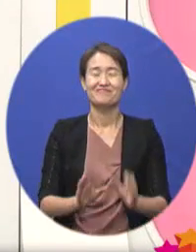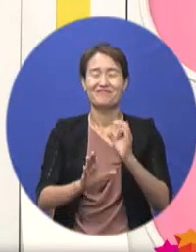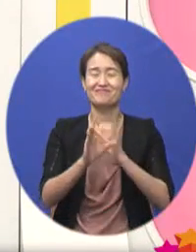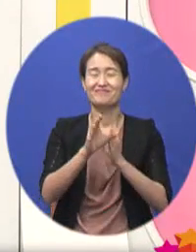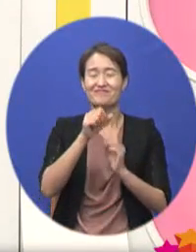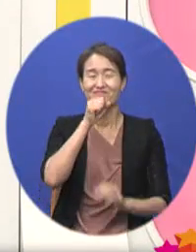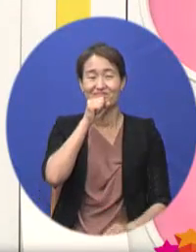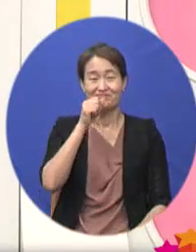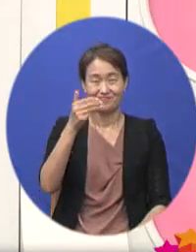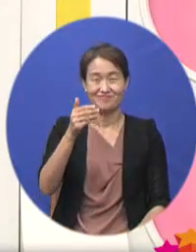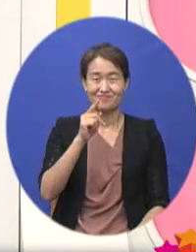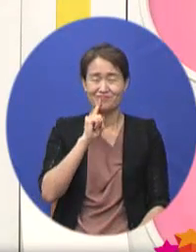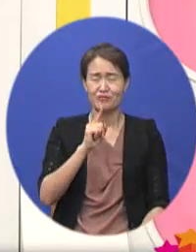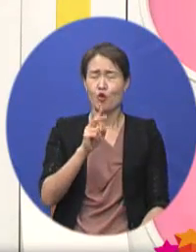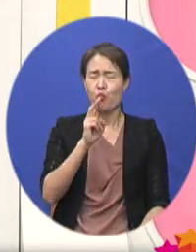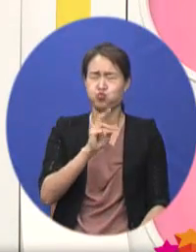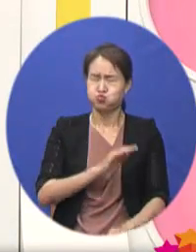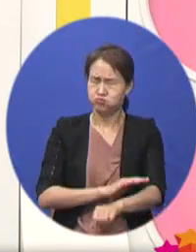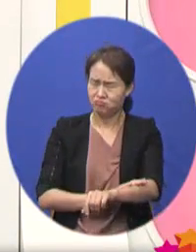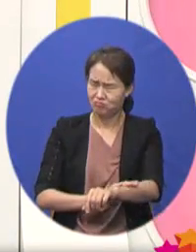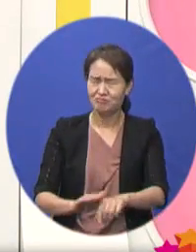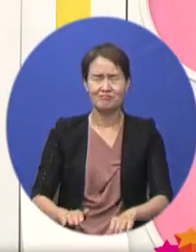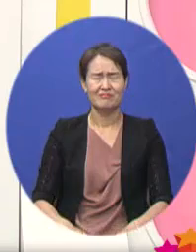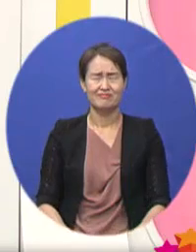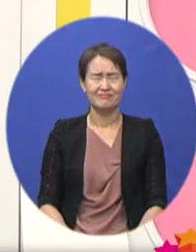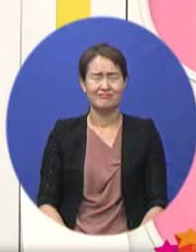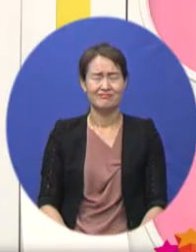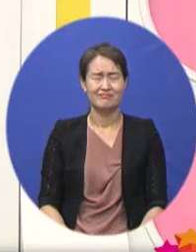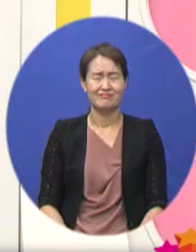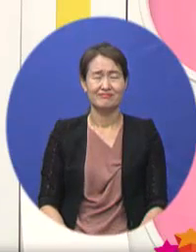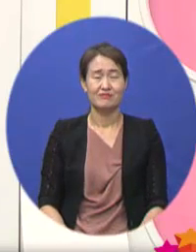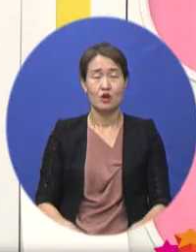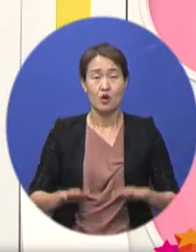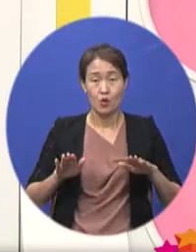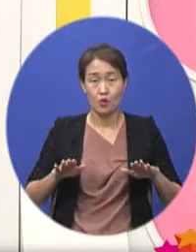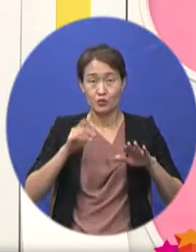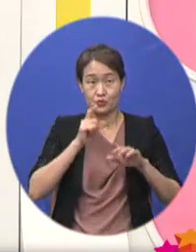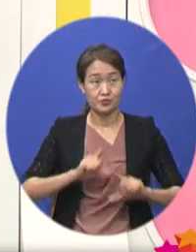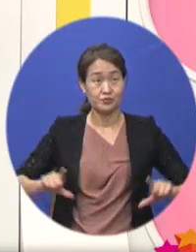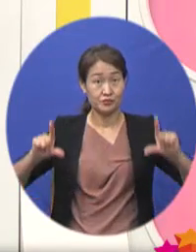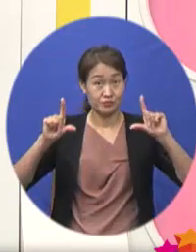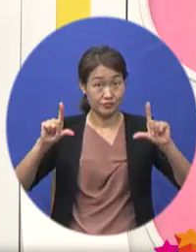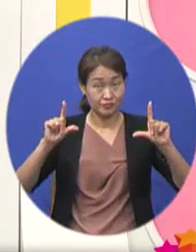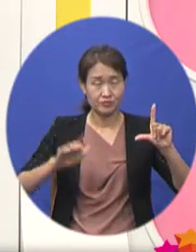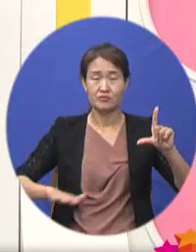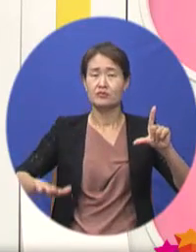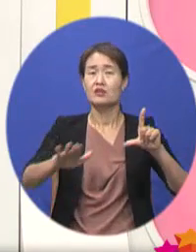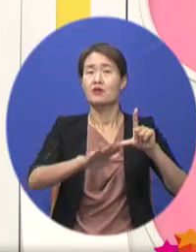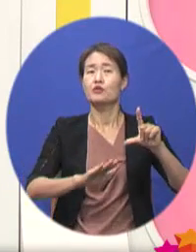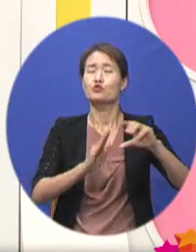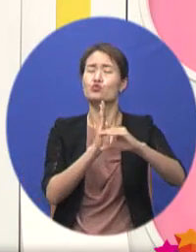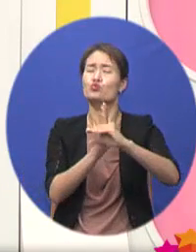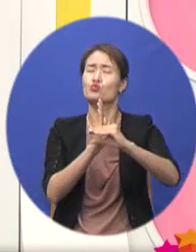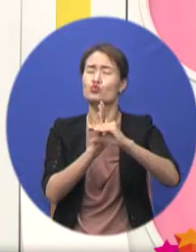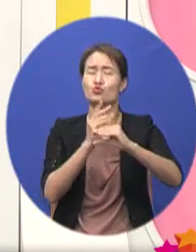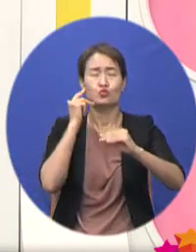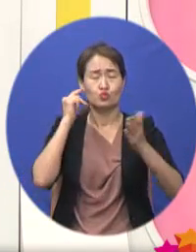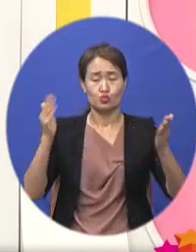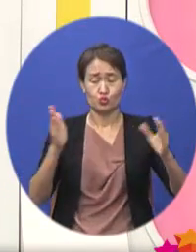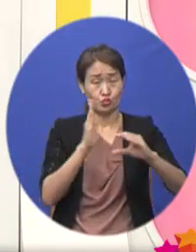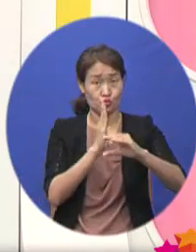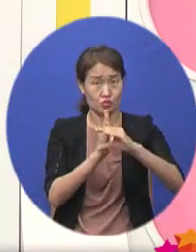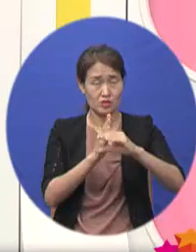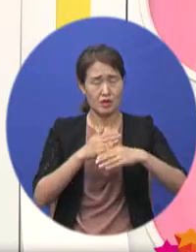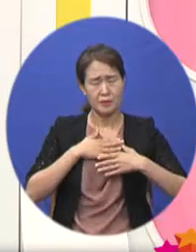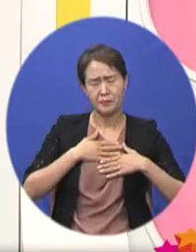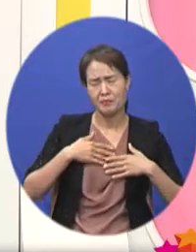드리도록 하겠습니다. 네, 어르신 네. 노래 잘하십니다. 진짜. 네. 자, 오늘 수요일이죠. 수요일은 또 여러분들이 예, 딱 일주일 중간에 있기 때문에